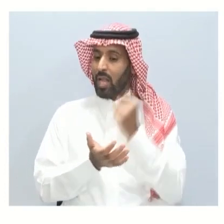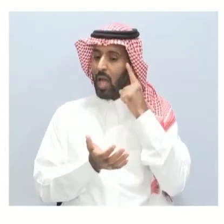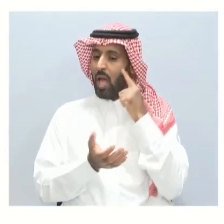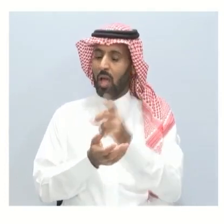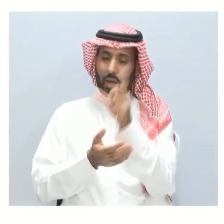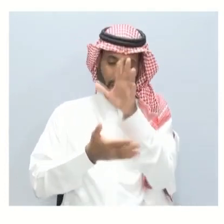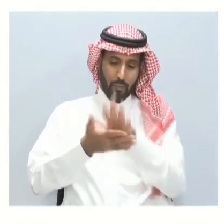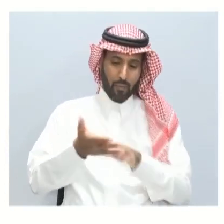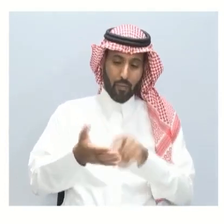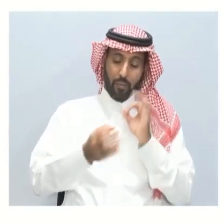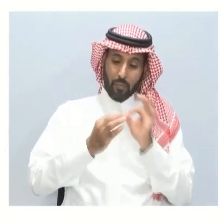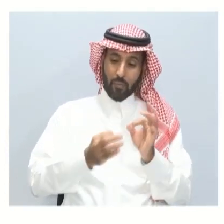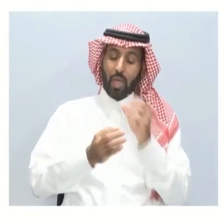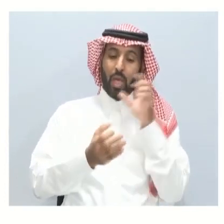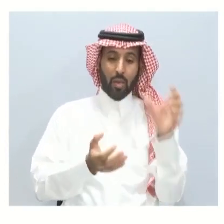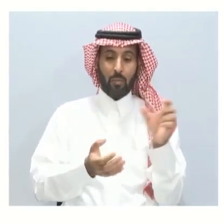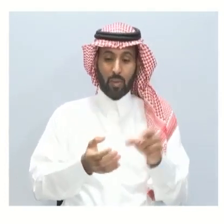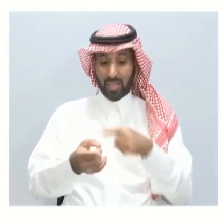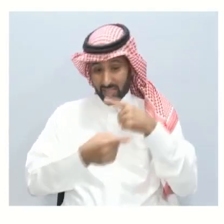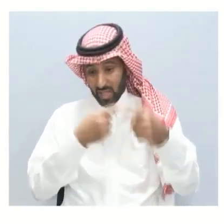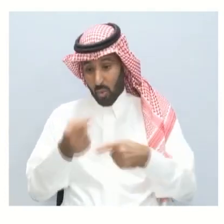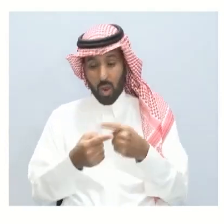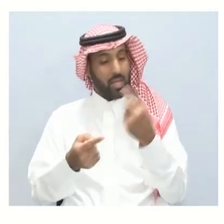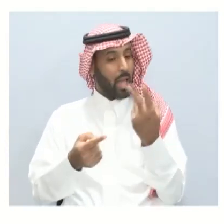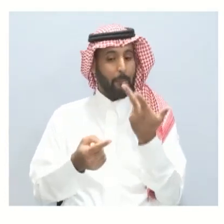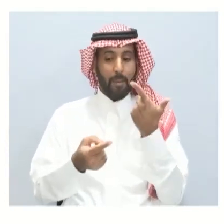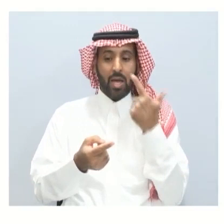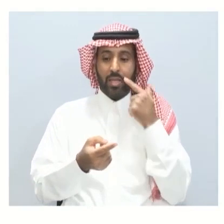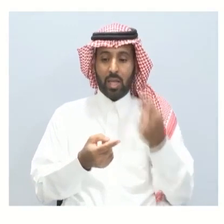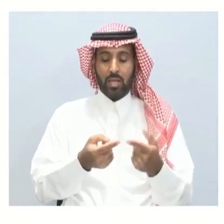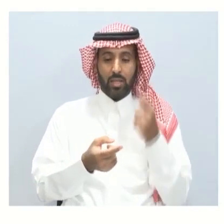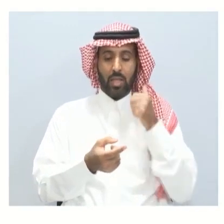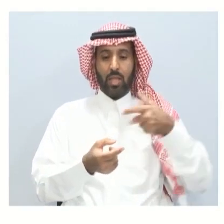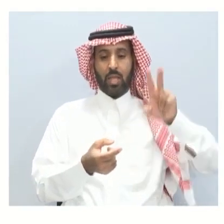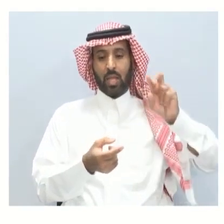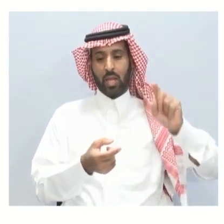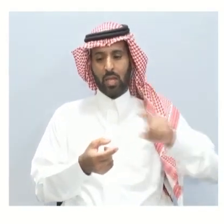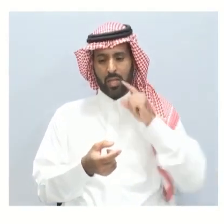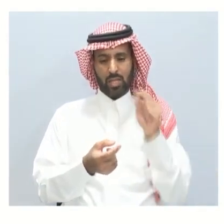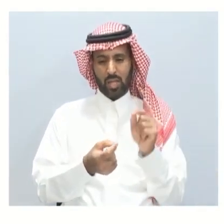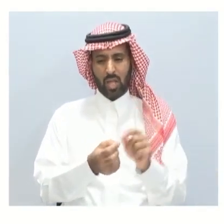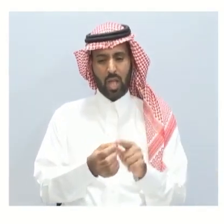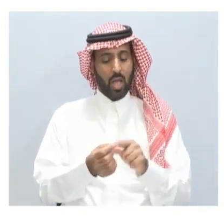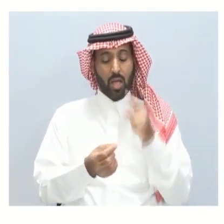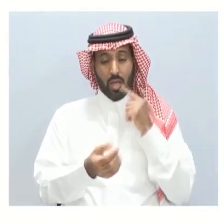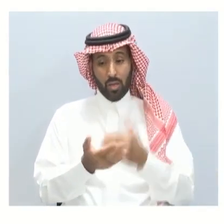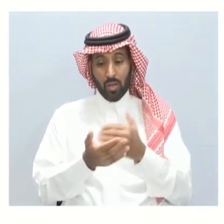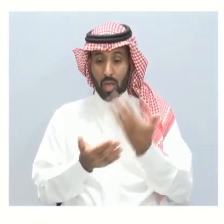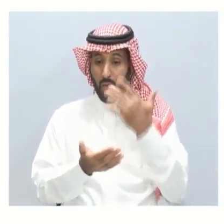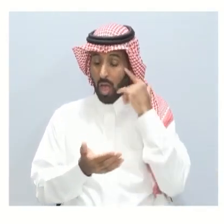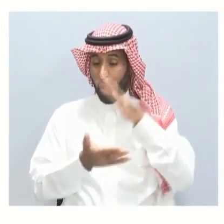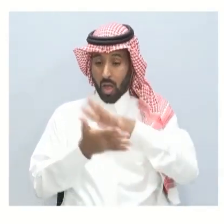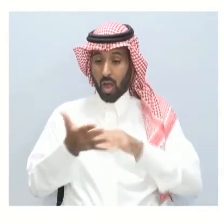في الجدول الدوري ضمن مجموعات ودورات حسب اعدادها الذريه تعلمنا في الدرس الماضي تطور الجدول الدوري